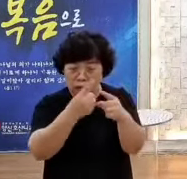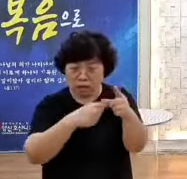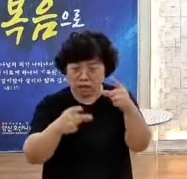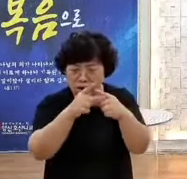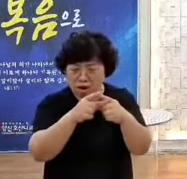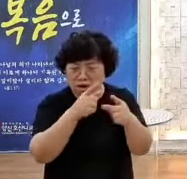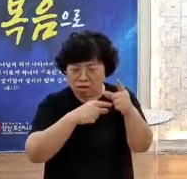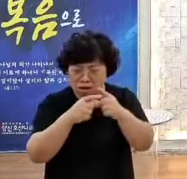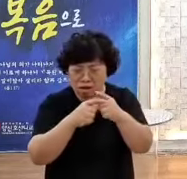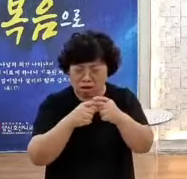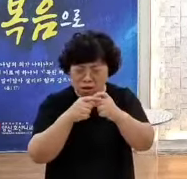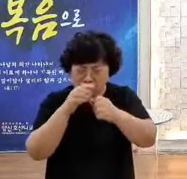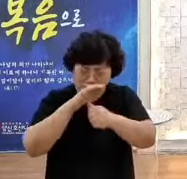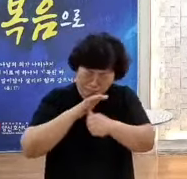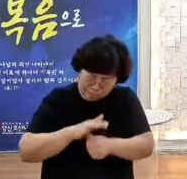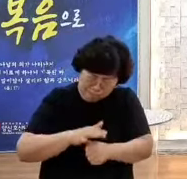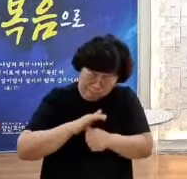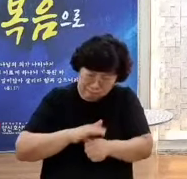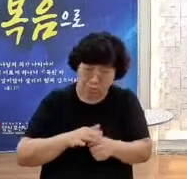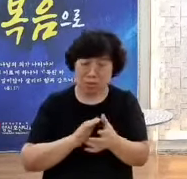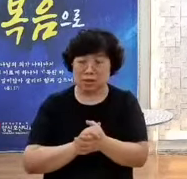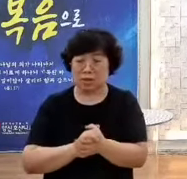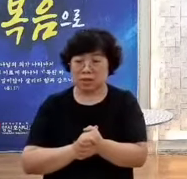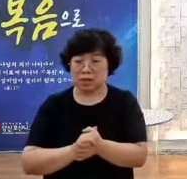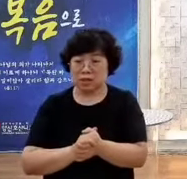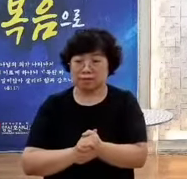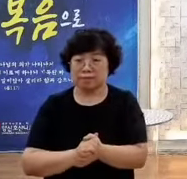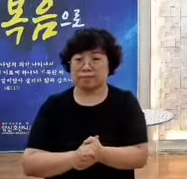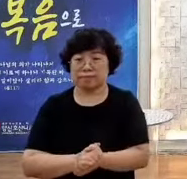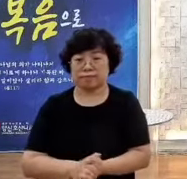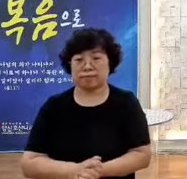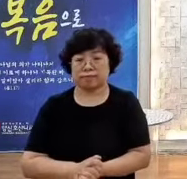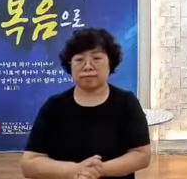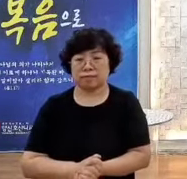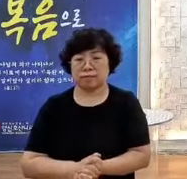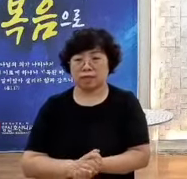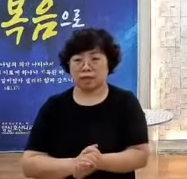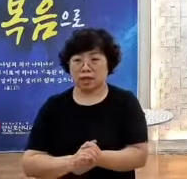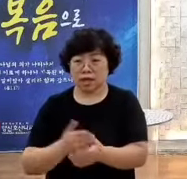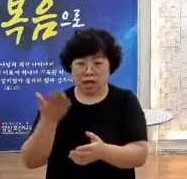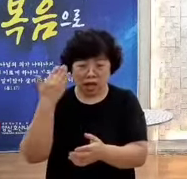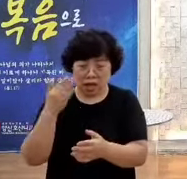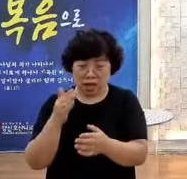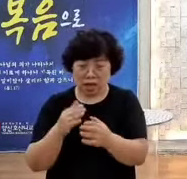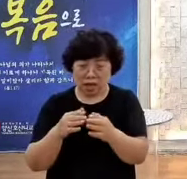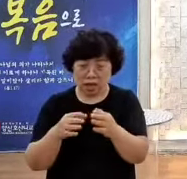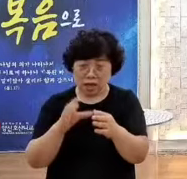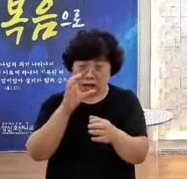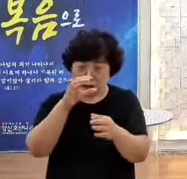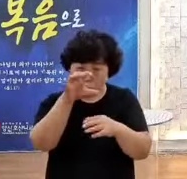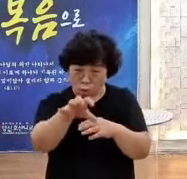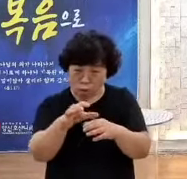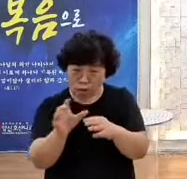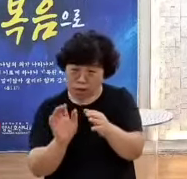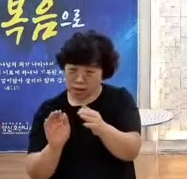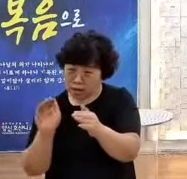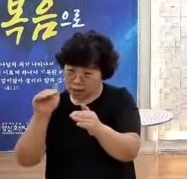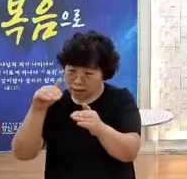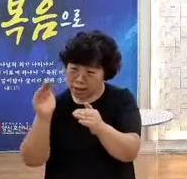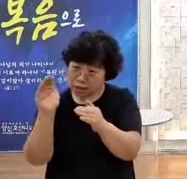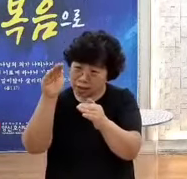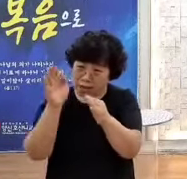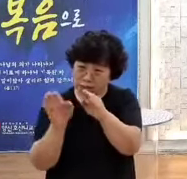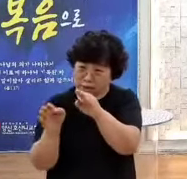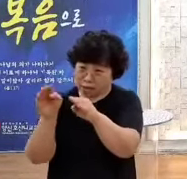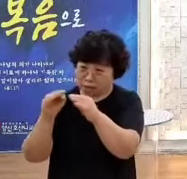중세시대에 로마에 가보면 얼마나 막 성당이 크고 화려하잖아요. 그 옆에 계단들이 많습니다. 올라가는. 그 계단들을,